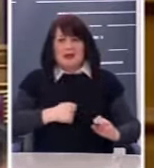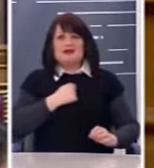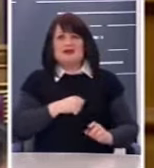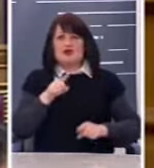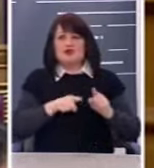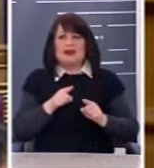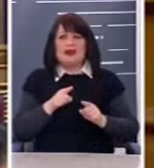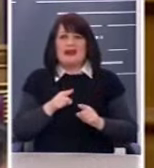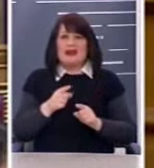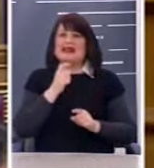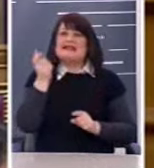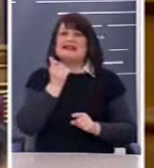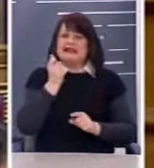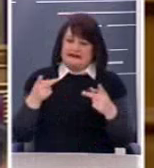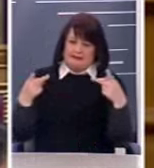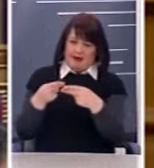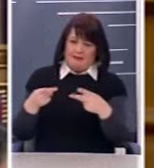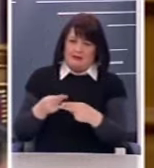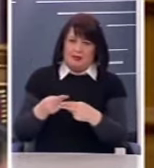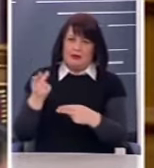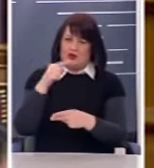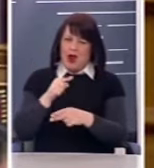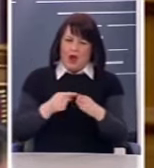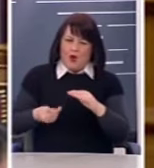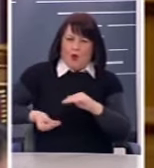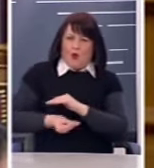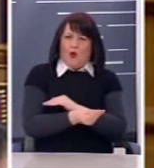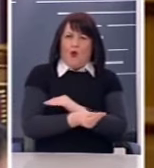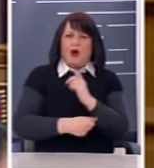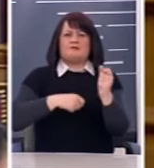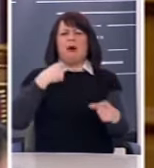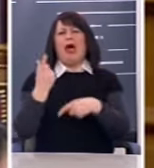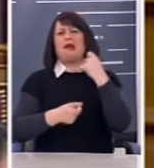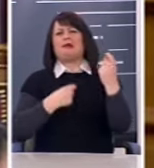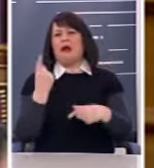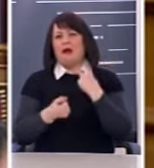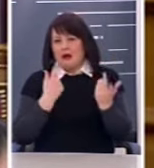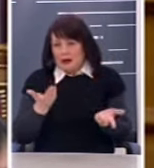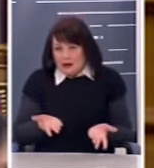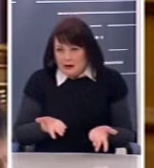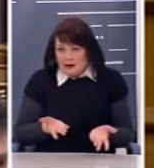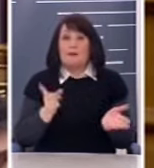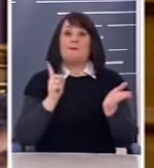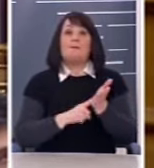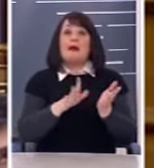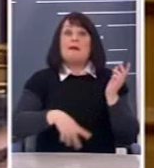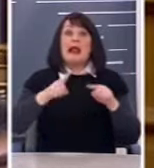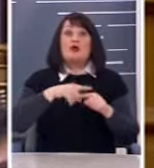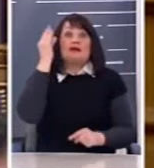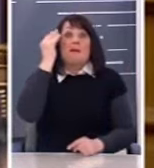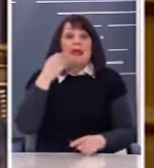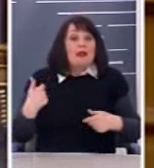το ένα χέρι κόβαν συντάξεις και με το άλλο συνεχίζαν το πάρτι, πρέπει να μάθει ο ελληνικός λαός τι